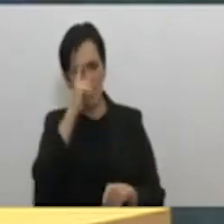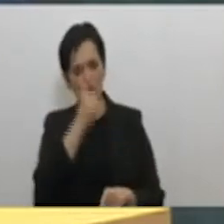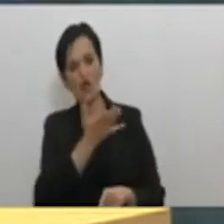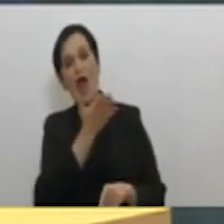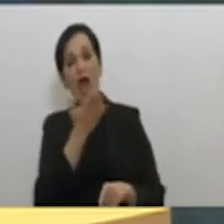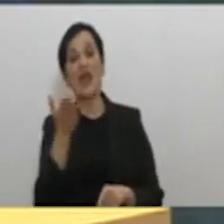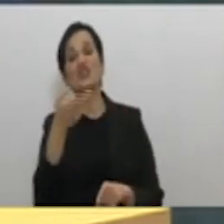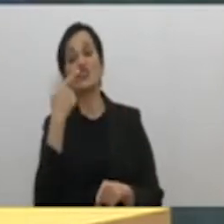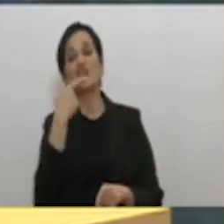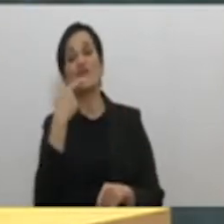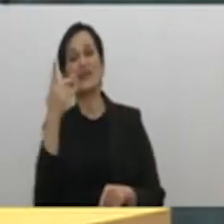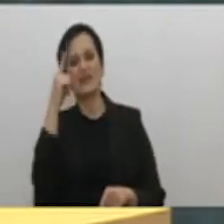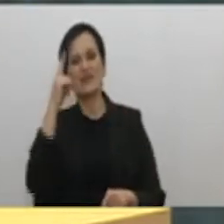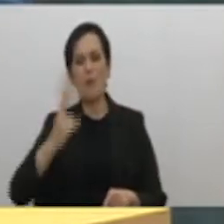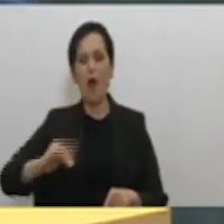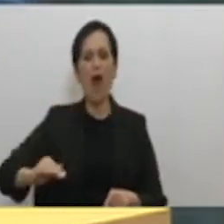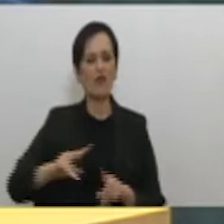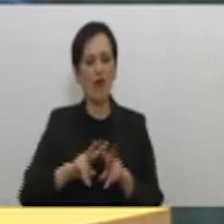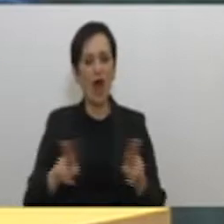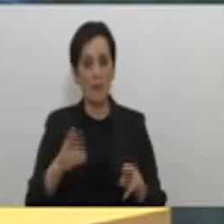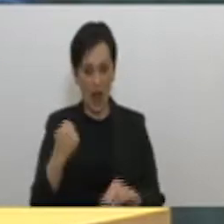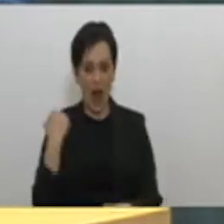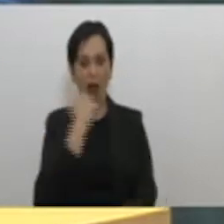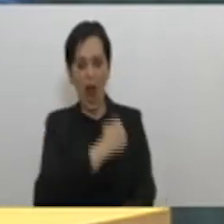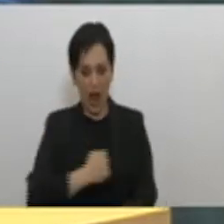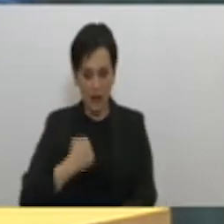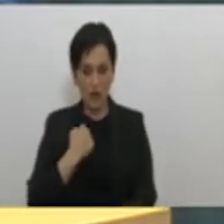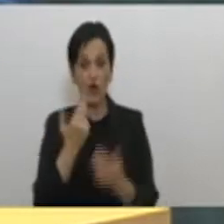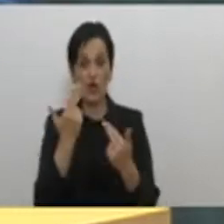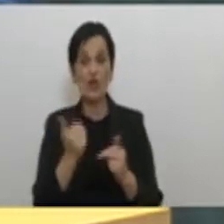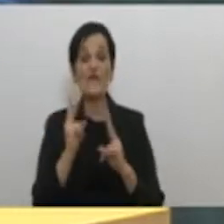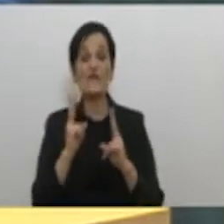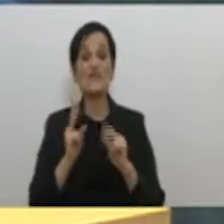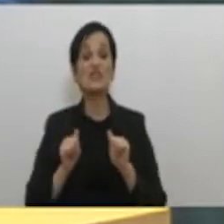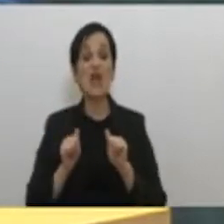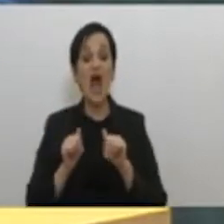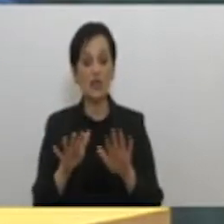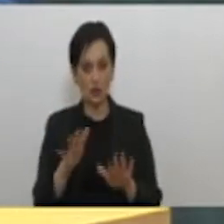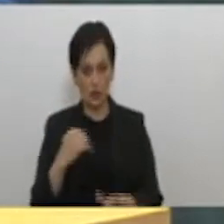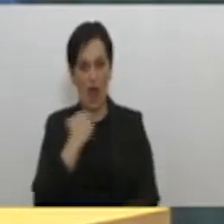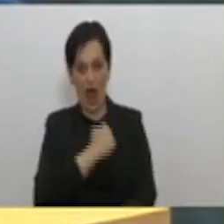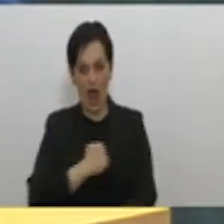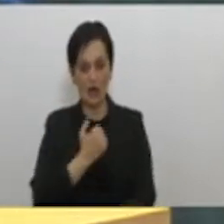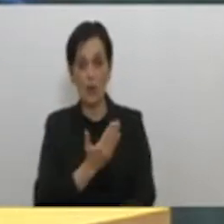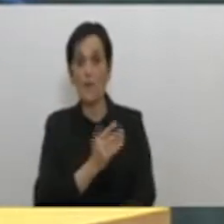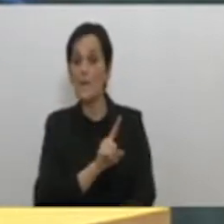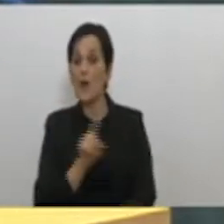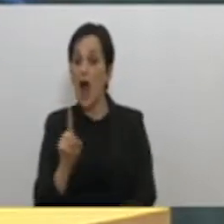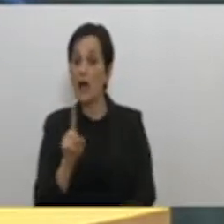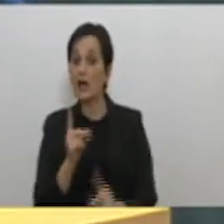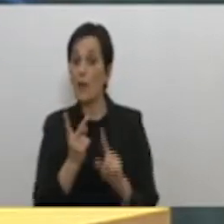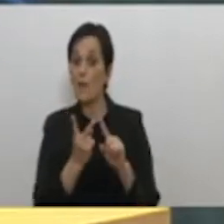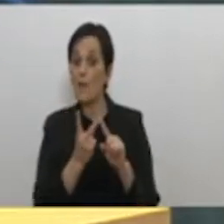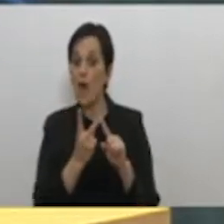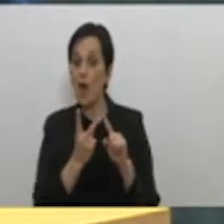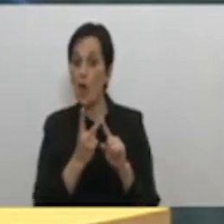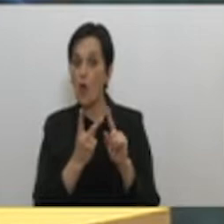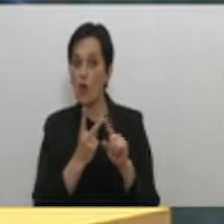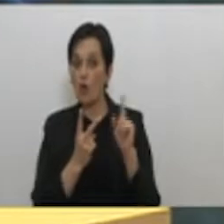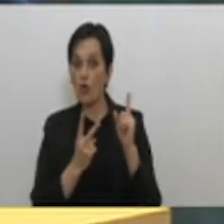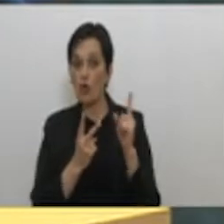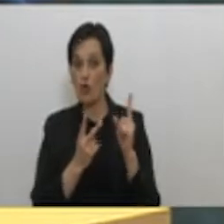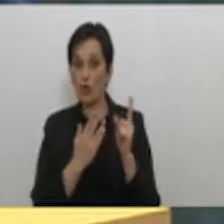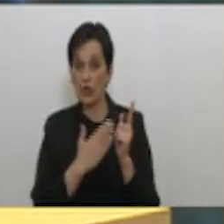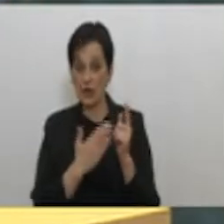თქვი ბავშვობაში რო იყო. ხო აგრესია, ვინც აწარმოებს ის აგრესორია, მაგრამ არის მეორე რამე.